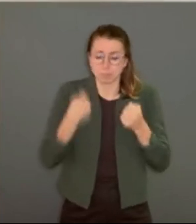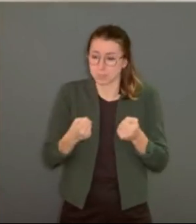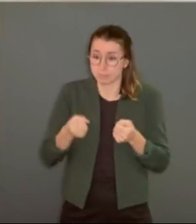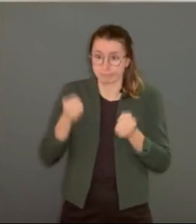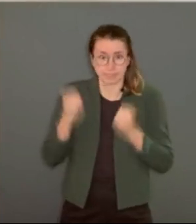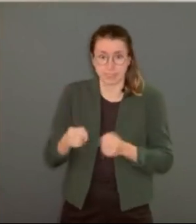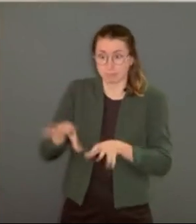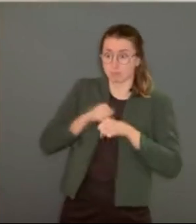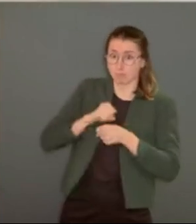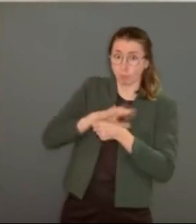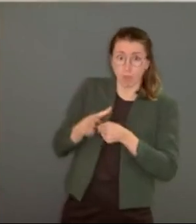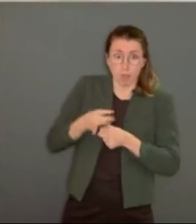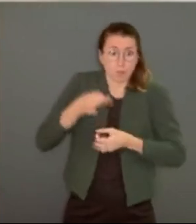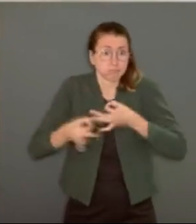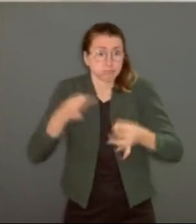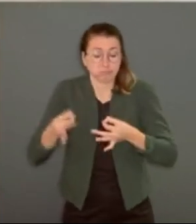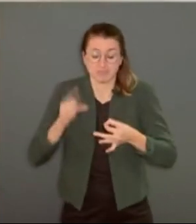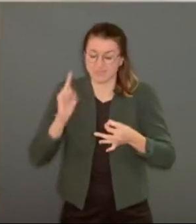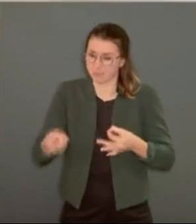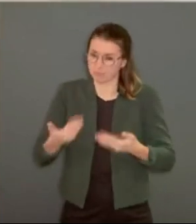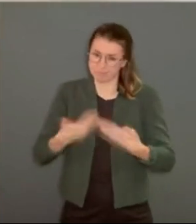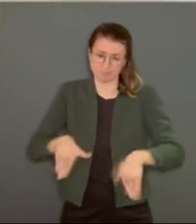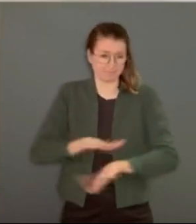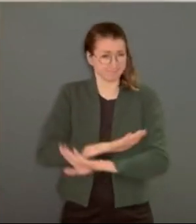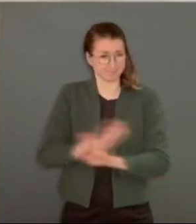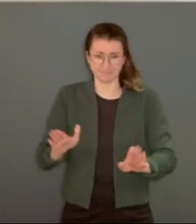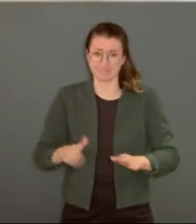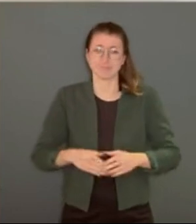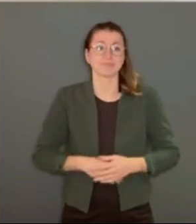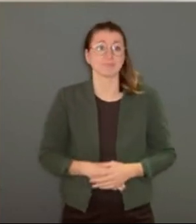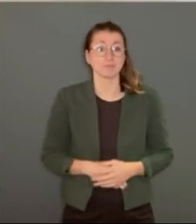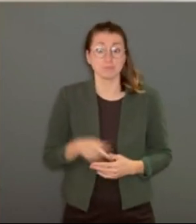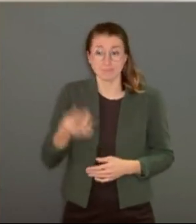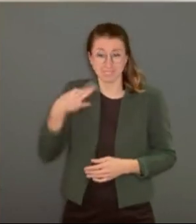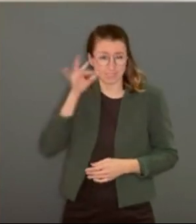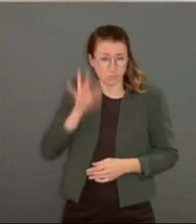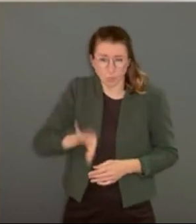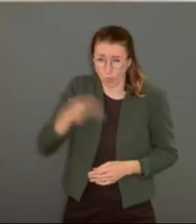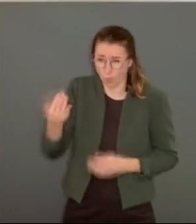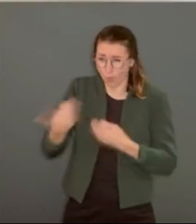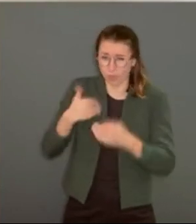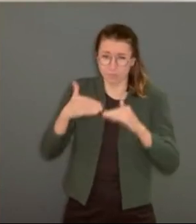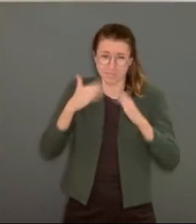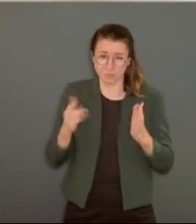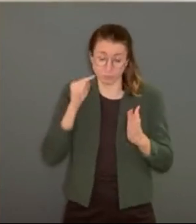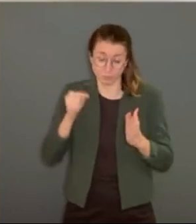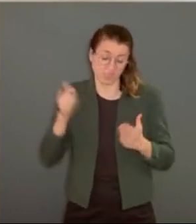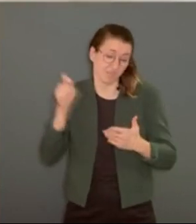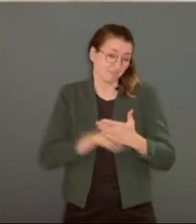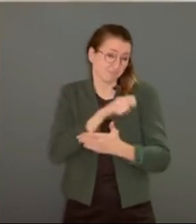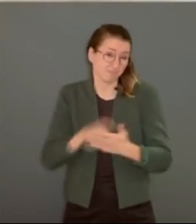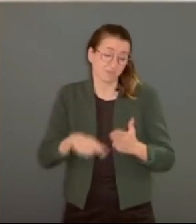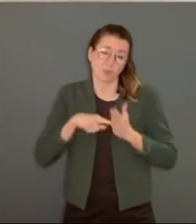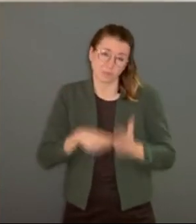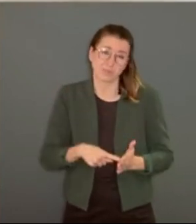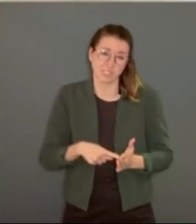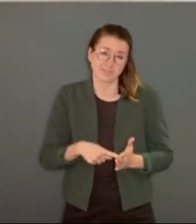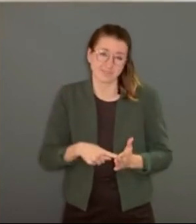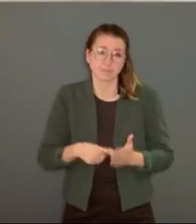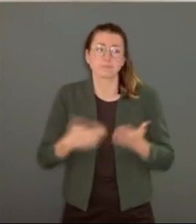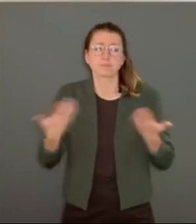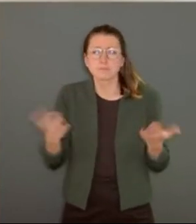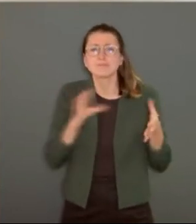veut arrêter. Les risques aujourd'hui, tout simplement, sont trop grands. Tous les magasins non essentiels